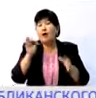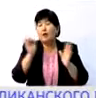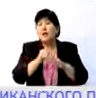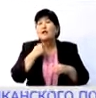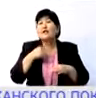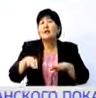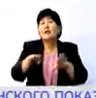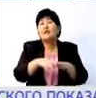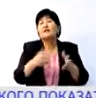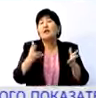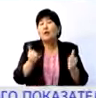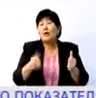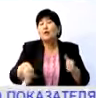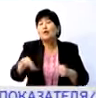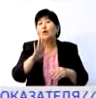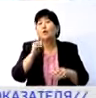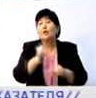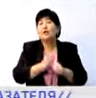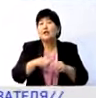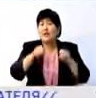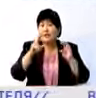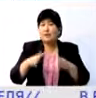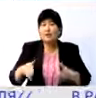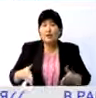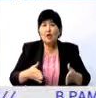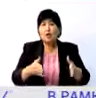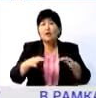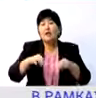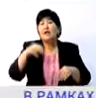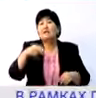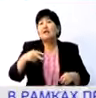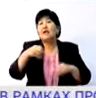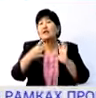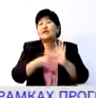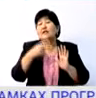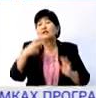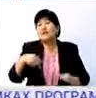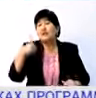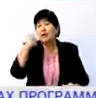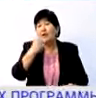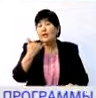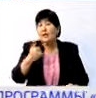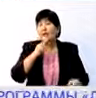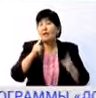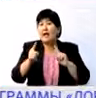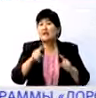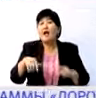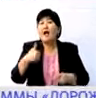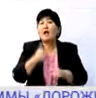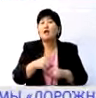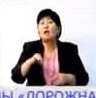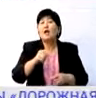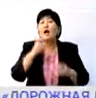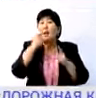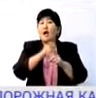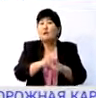единогласно проголосовали. В регионе будет разработана специальная дорожная карта на 2019-2020 годы. И на сессии ЖАКИМ области объявил о